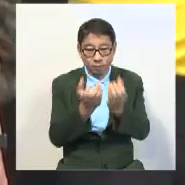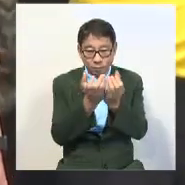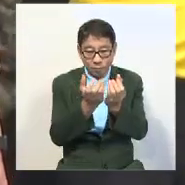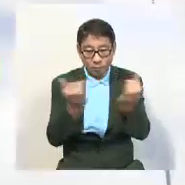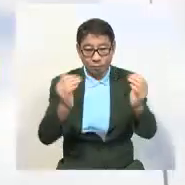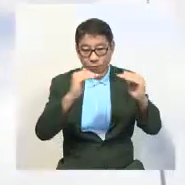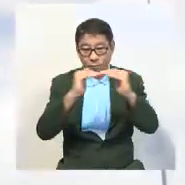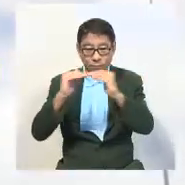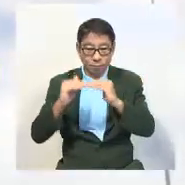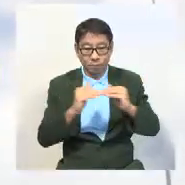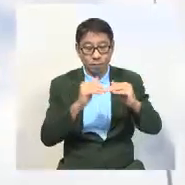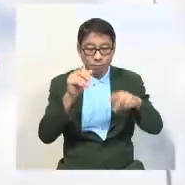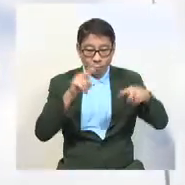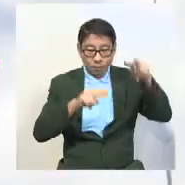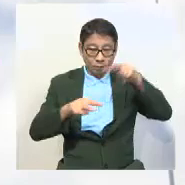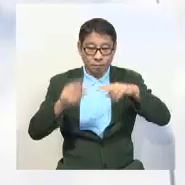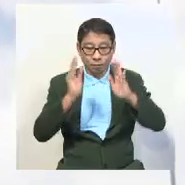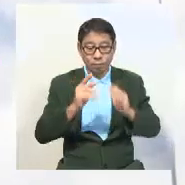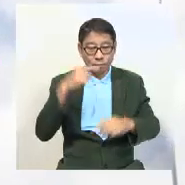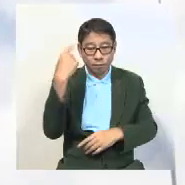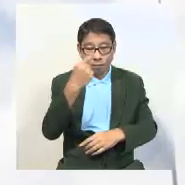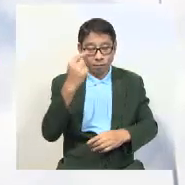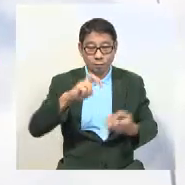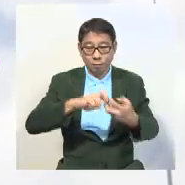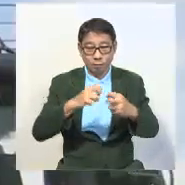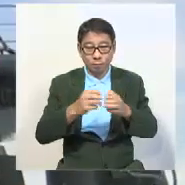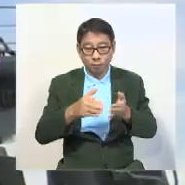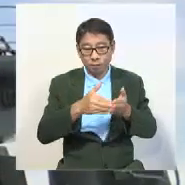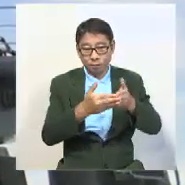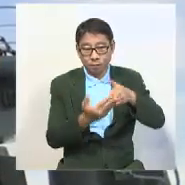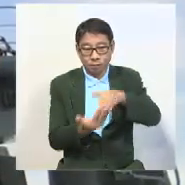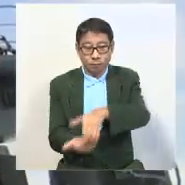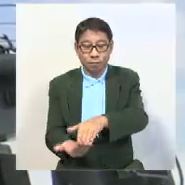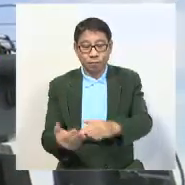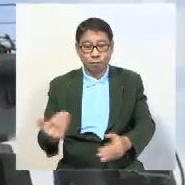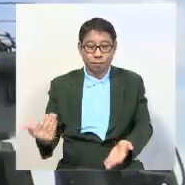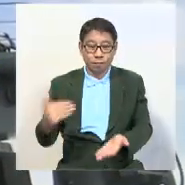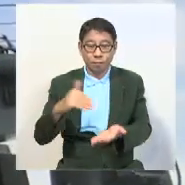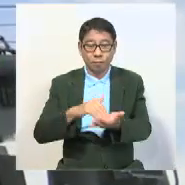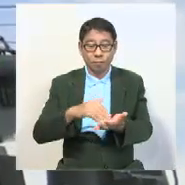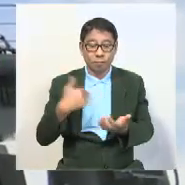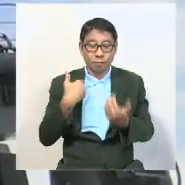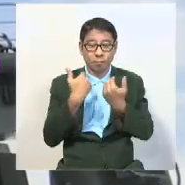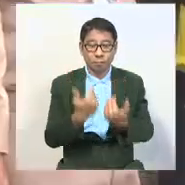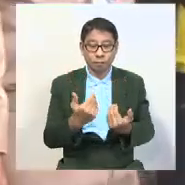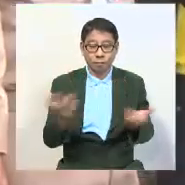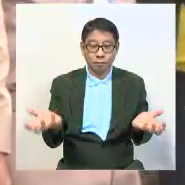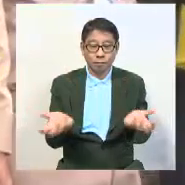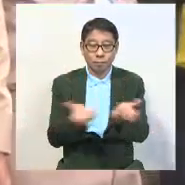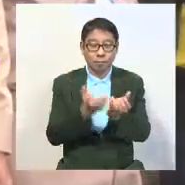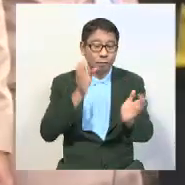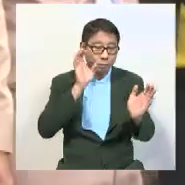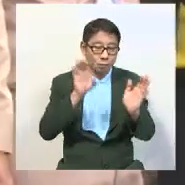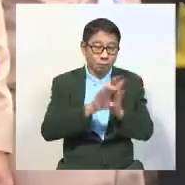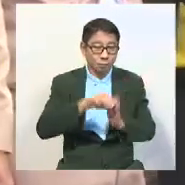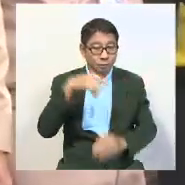รรมรวมถึงการดูแลนักท่องเที่ยวอย่าให้เกิดเหตุเรือล่มหรืออุบัติเหตุทางทะเลอีกเพราะว่าจะส่งผลกระทบต่อภา